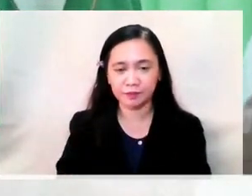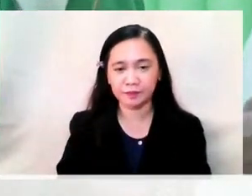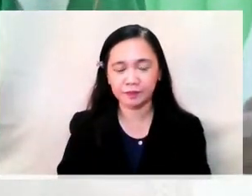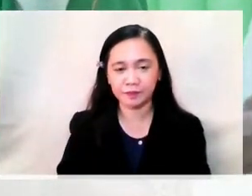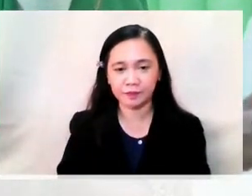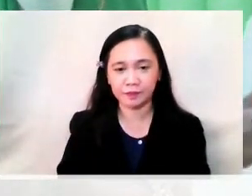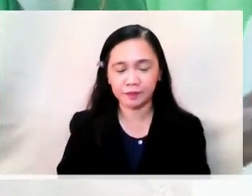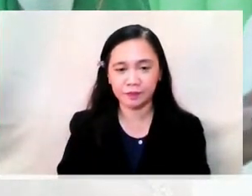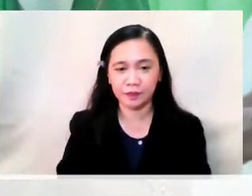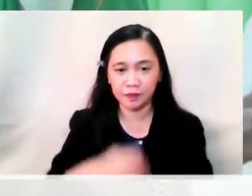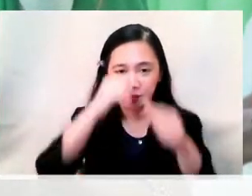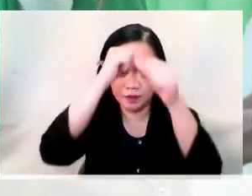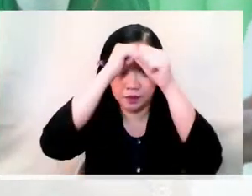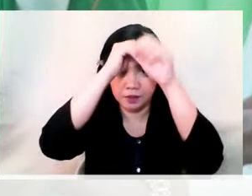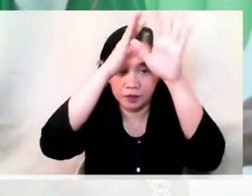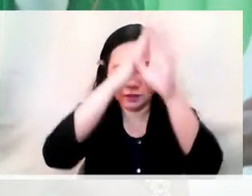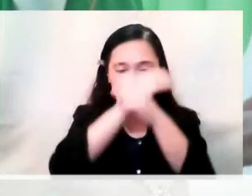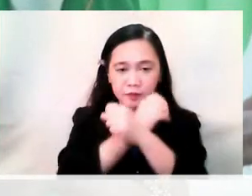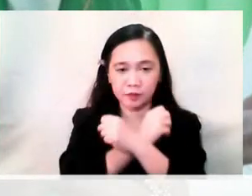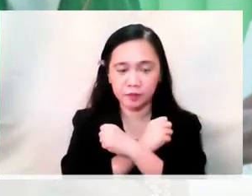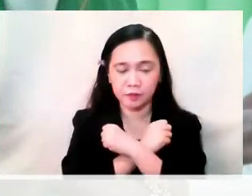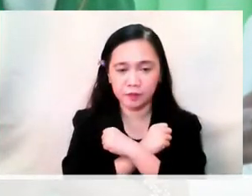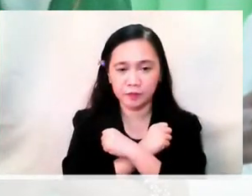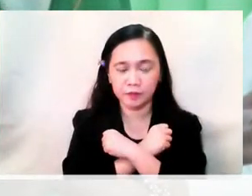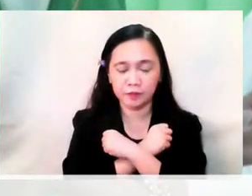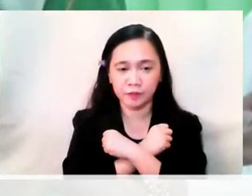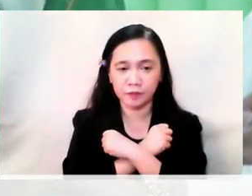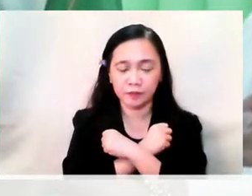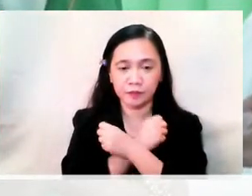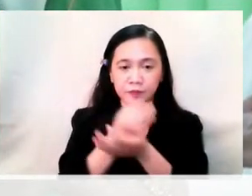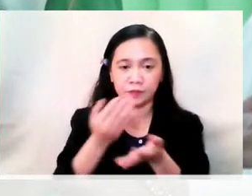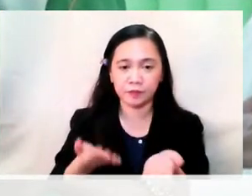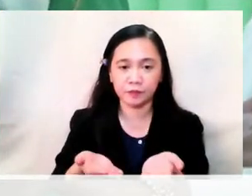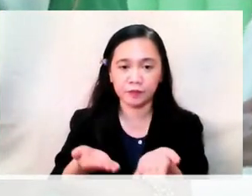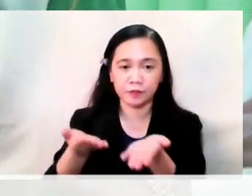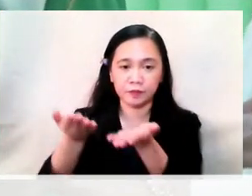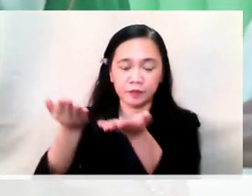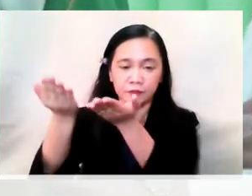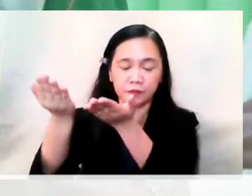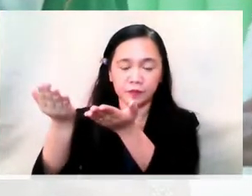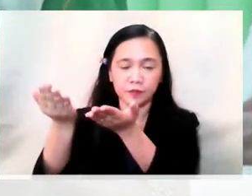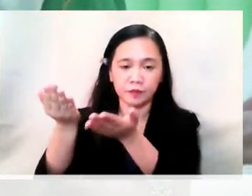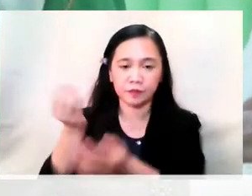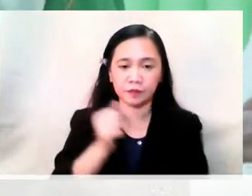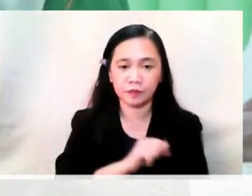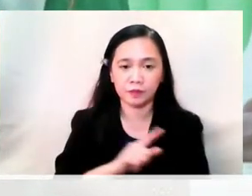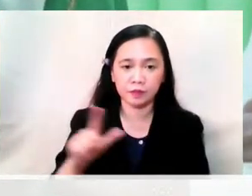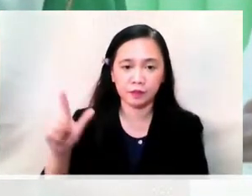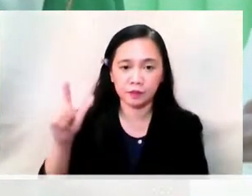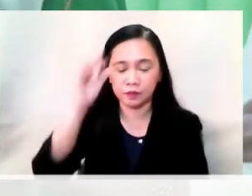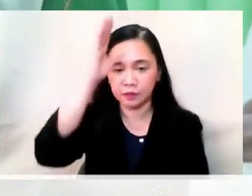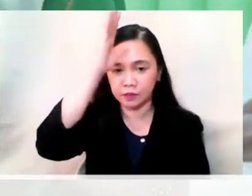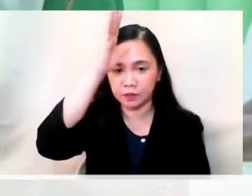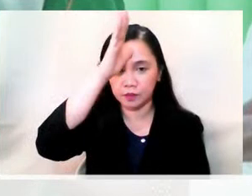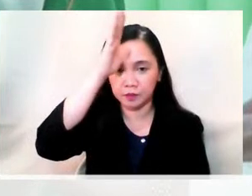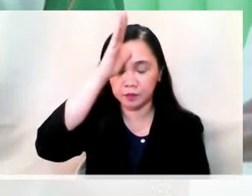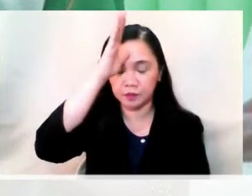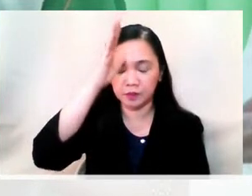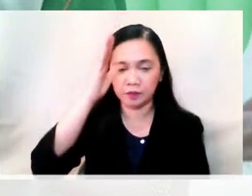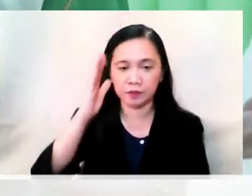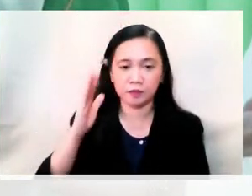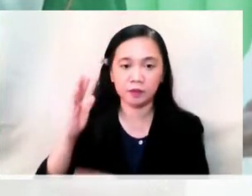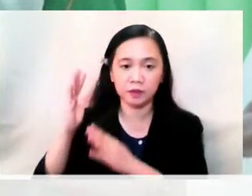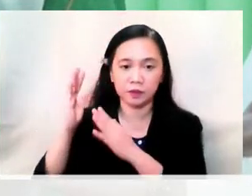Ama naming mapagmahal, tinataas namin sa iyo ang lahat ng mga ama. Naway sa